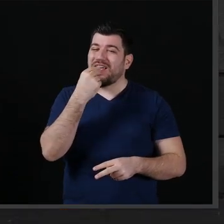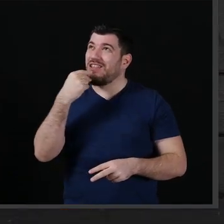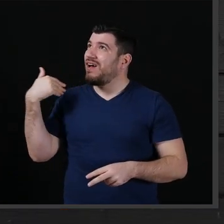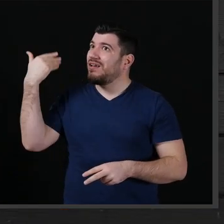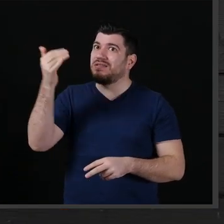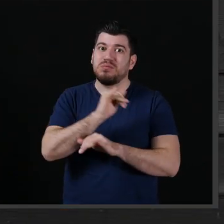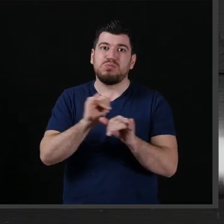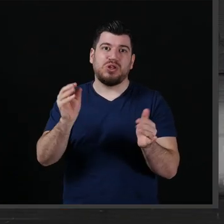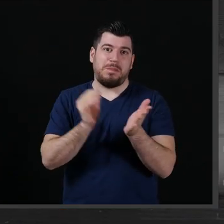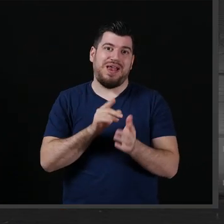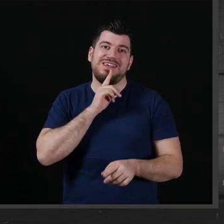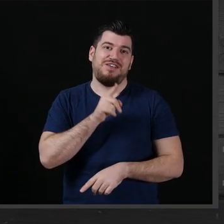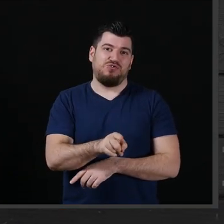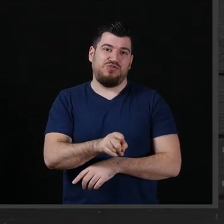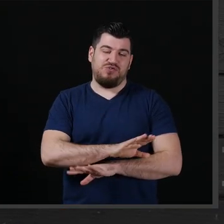σας.